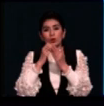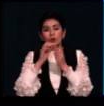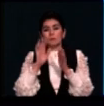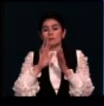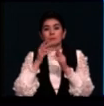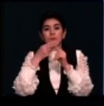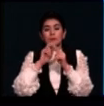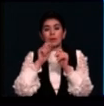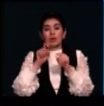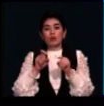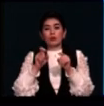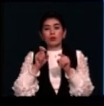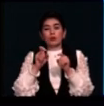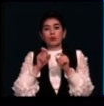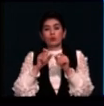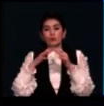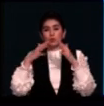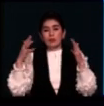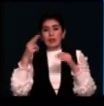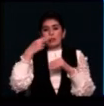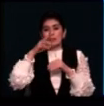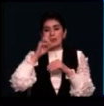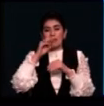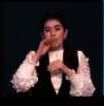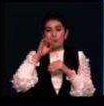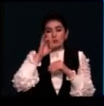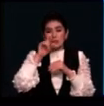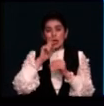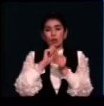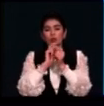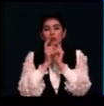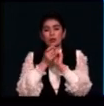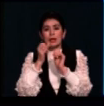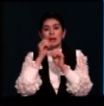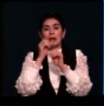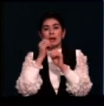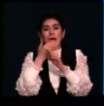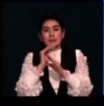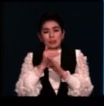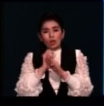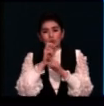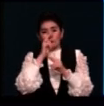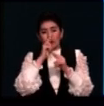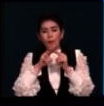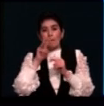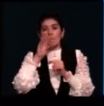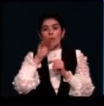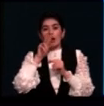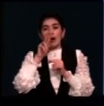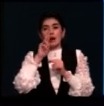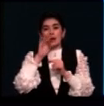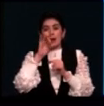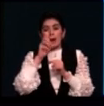bo'ladigan xossalar, ya'ni uchuvchanlik, difuziya holatlari o'zgarib, sekin-asta yo'qolib makromolekulaning o'ziga